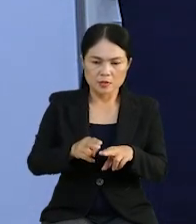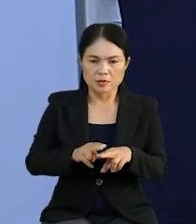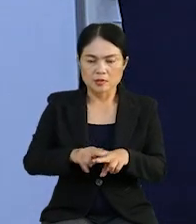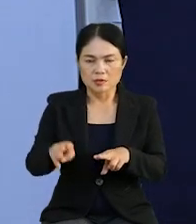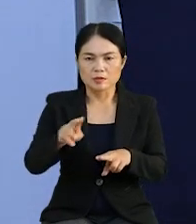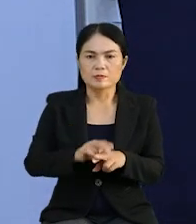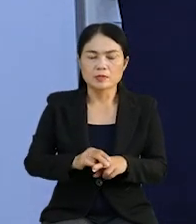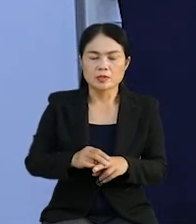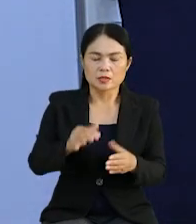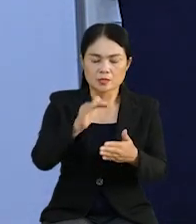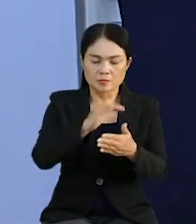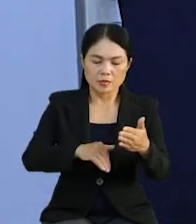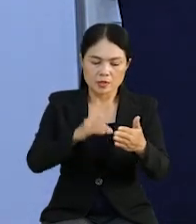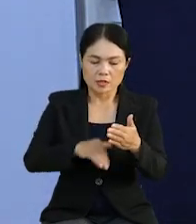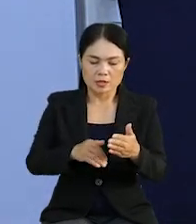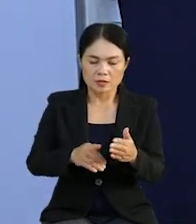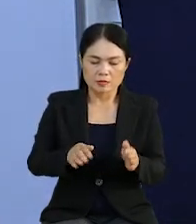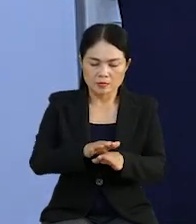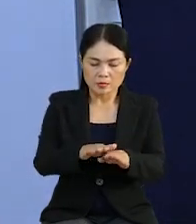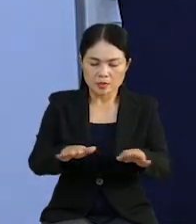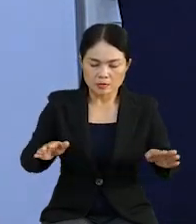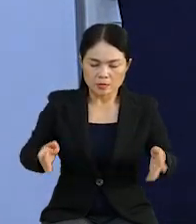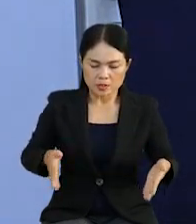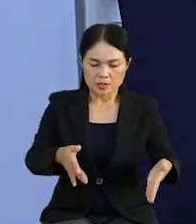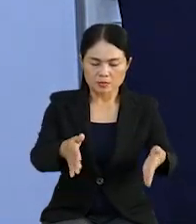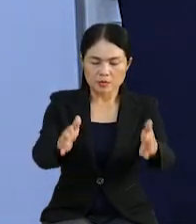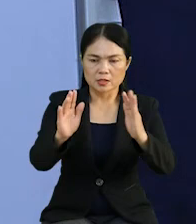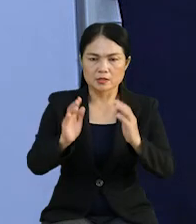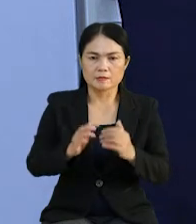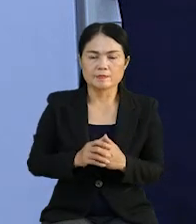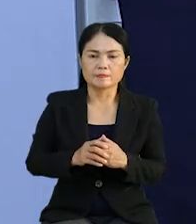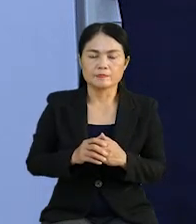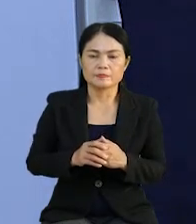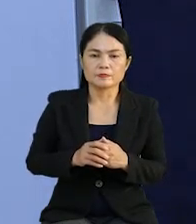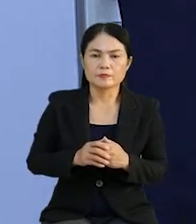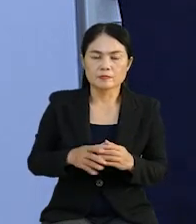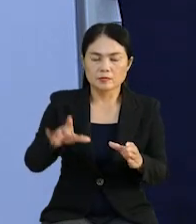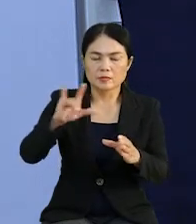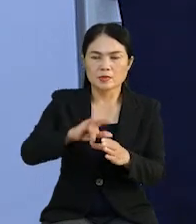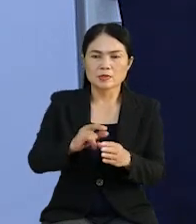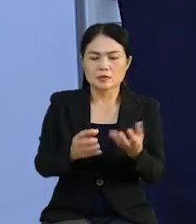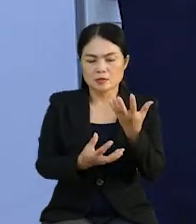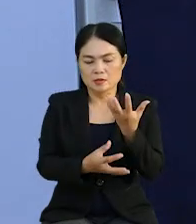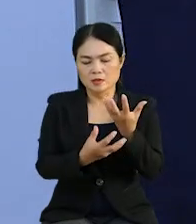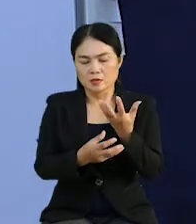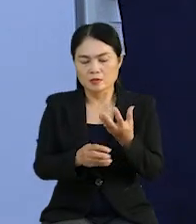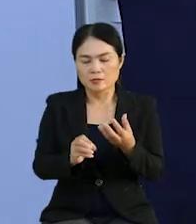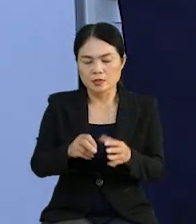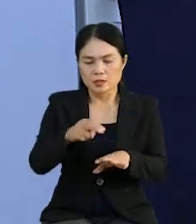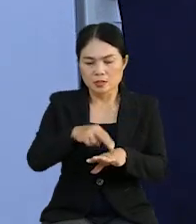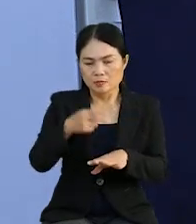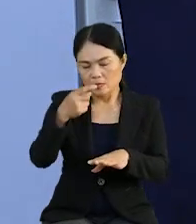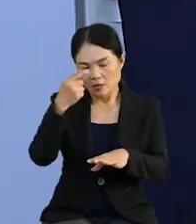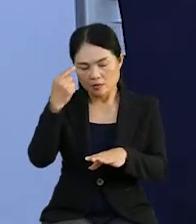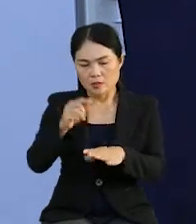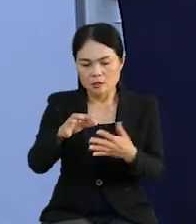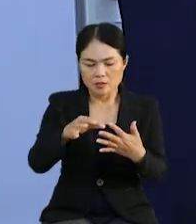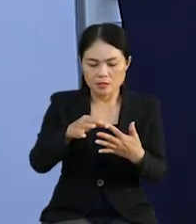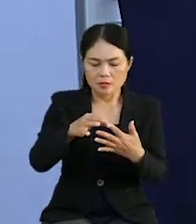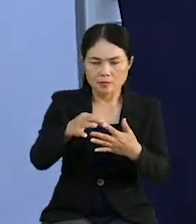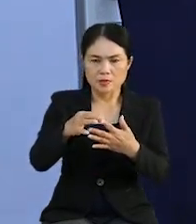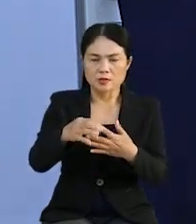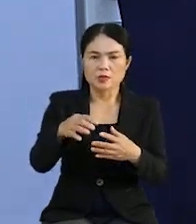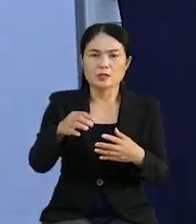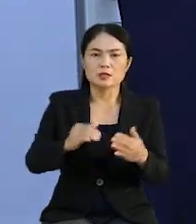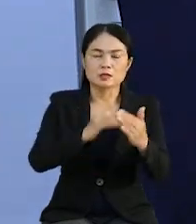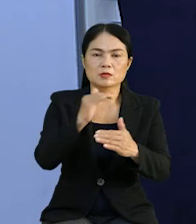กะสำนอลสำหรับจักรานพลอยถนอลเปรงกาดชาวหรือเมียขมายเมียนประยายขนองกา